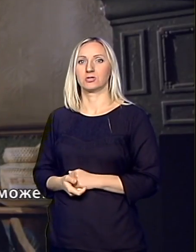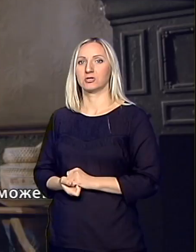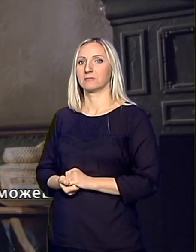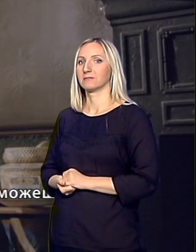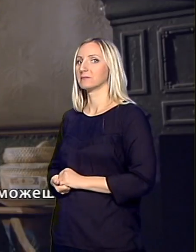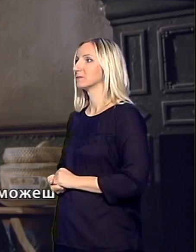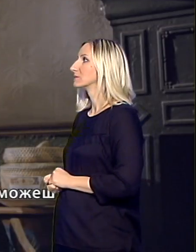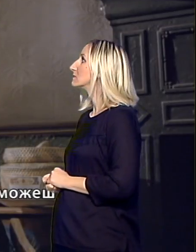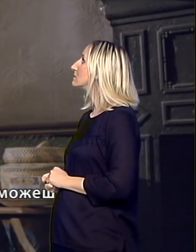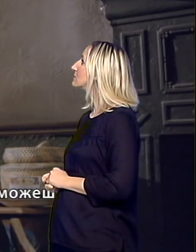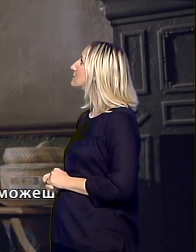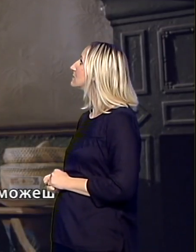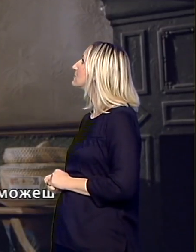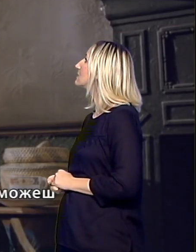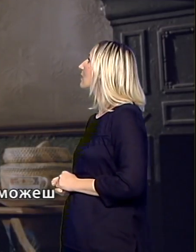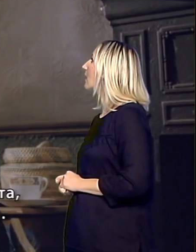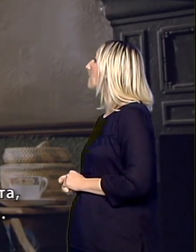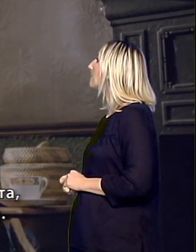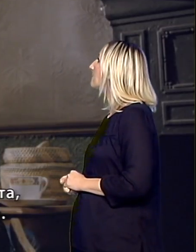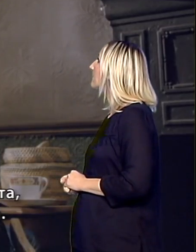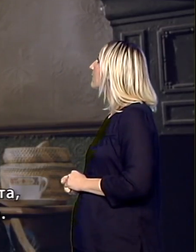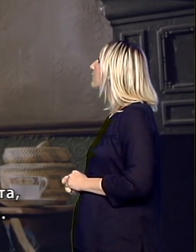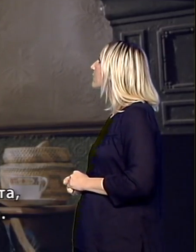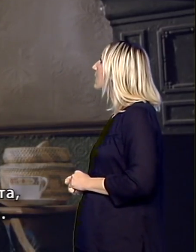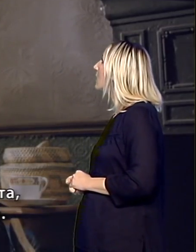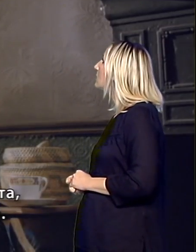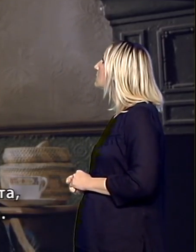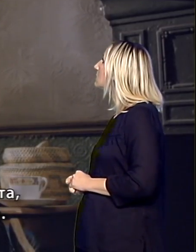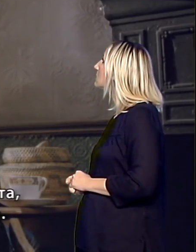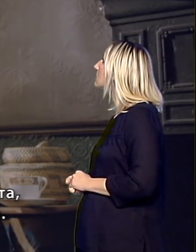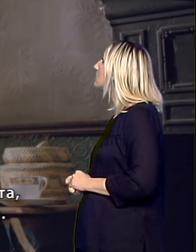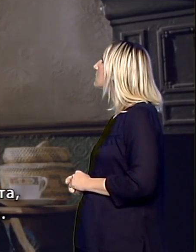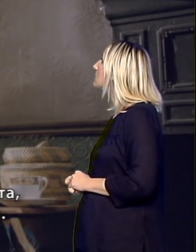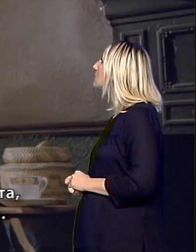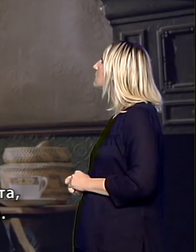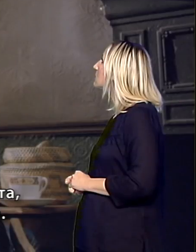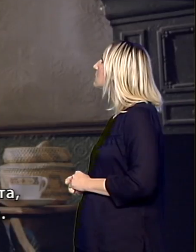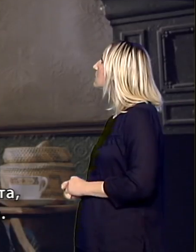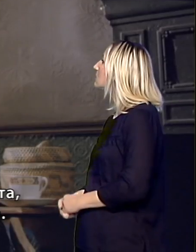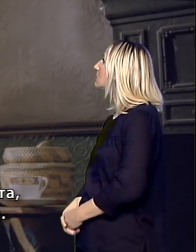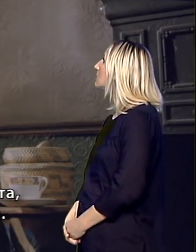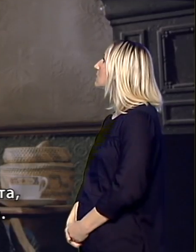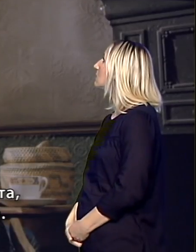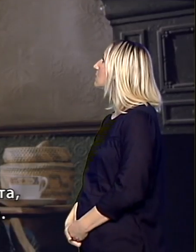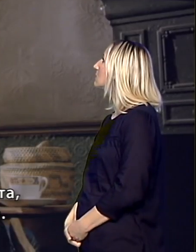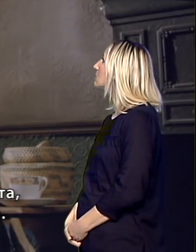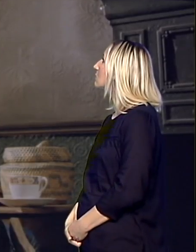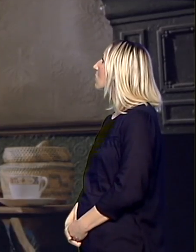know you can never get out of hell. You can get out of purgatory, but you can never get out of